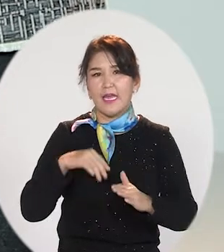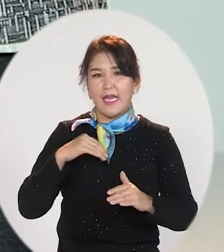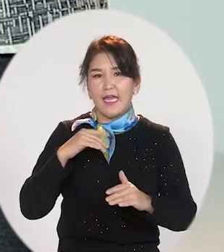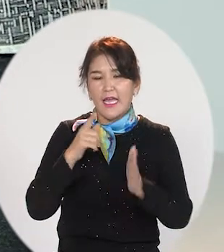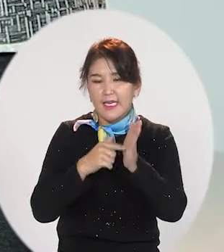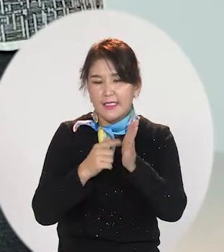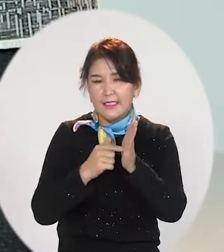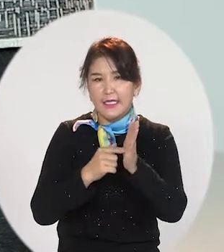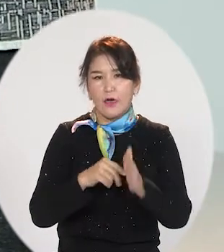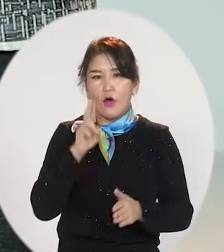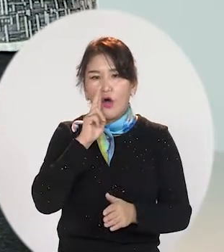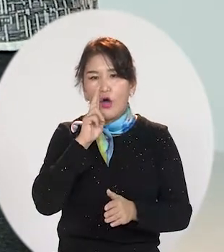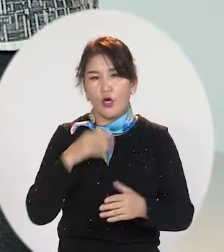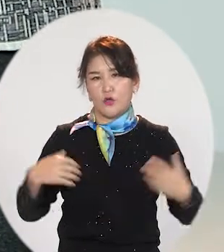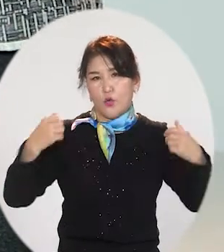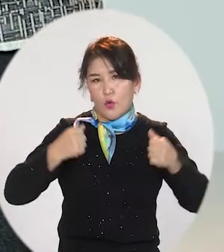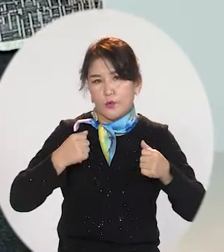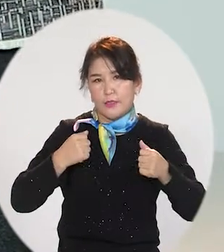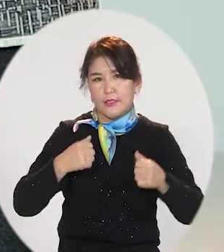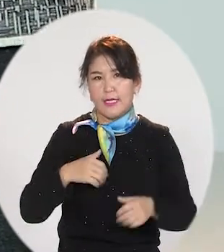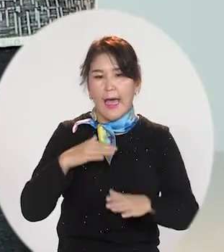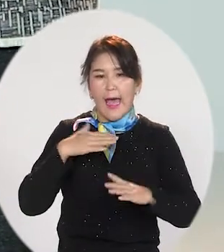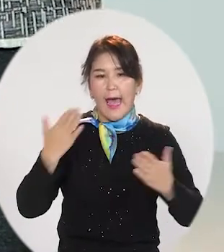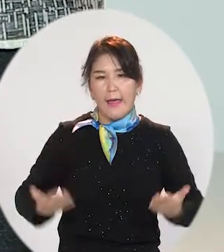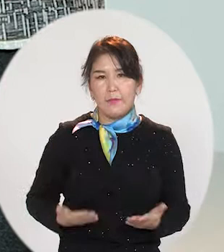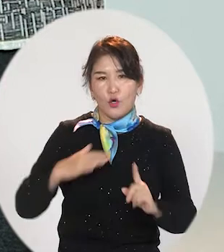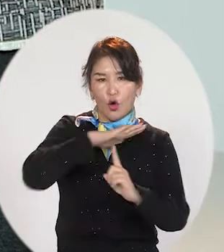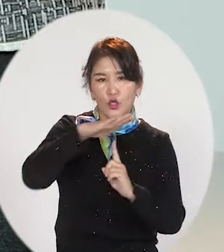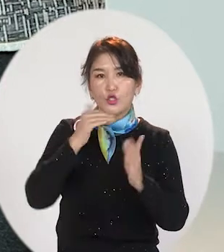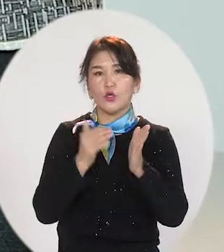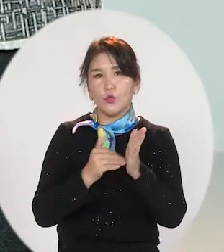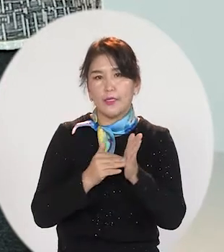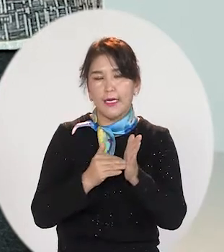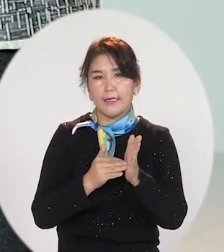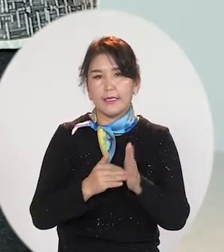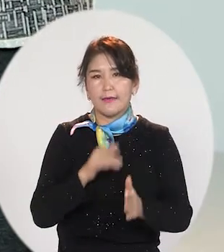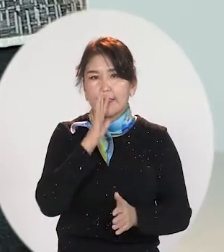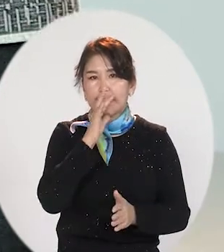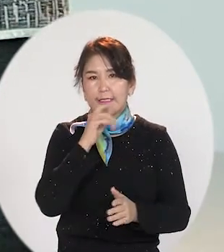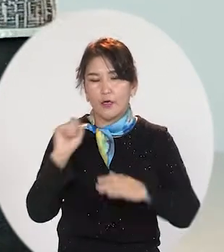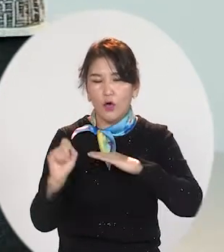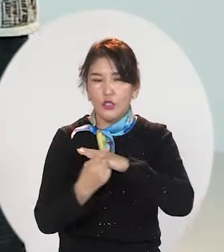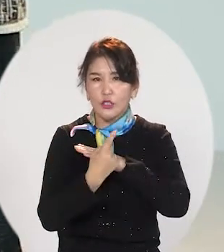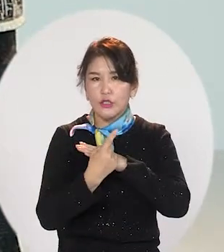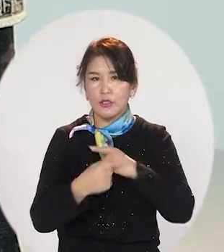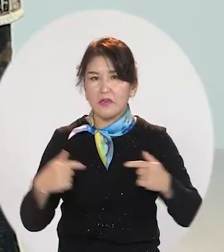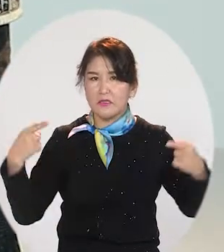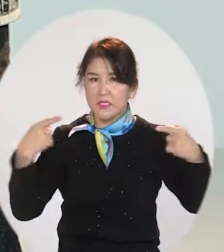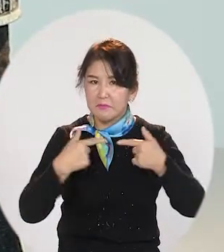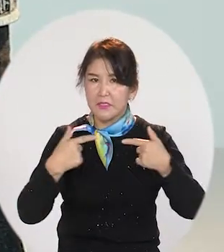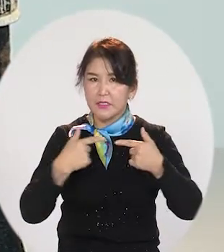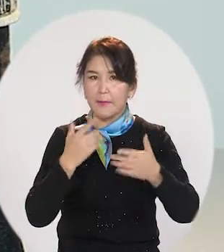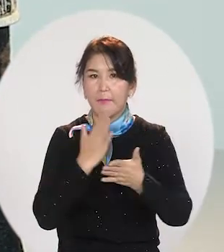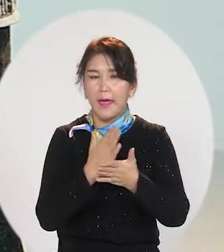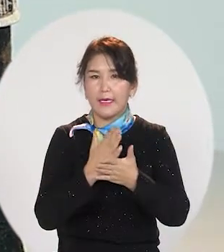хувцас хунаар тэ амьдрах эрүүл орчноор нь дутаадаг сэтгэхү бие бялдрын хөгжил насны онцлогтойгоо тэмцэж байгаа гэдгийг